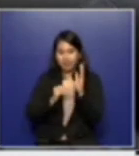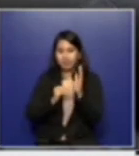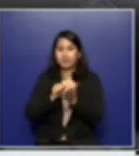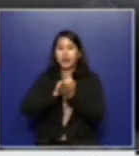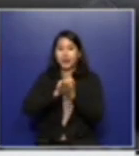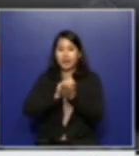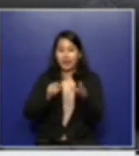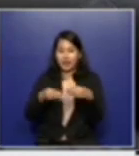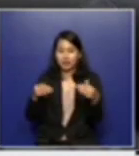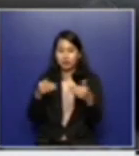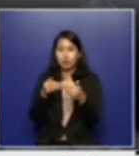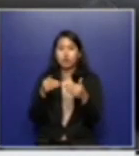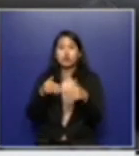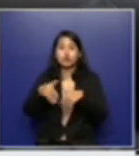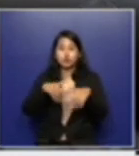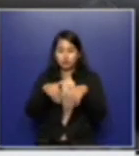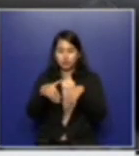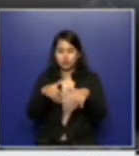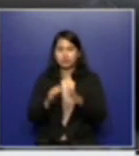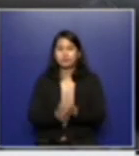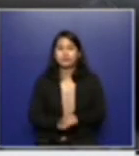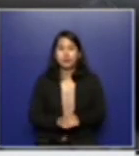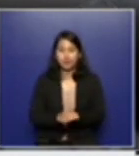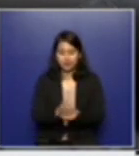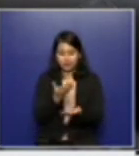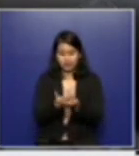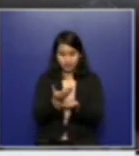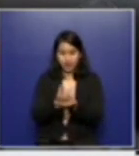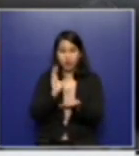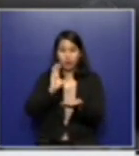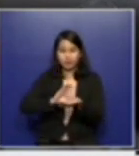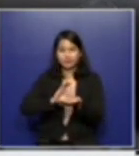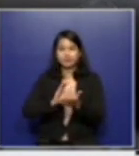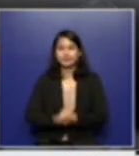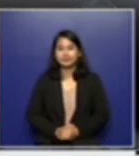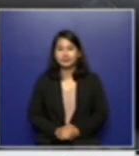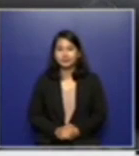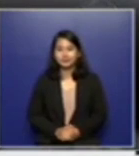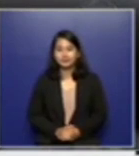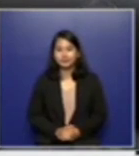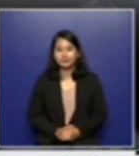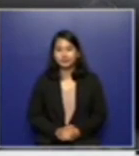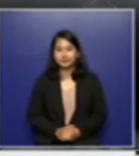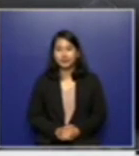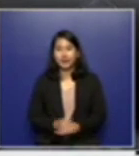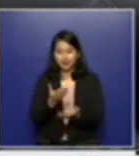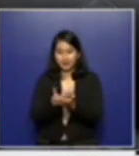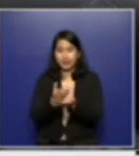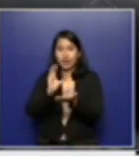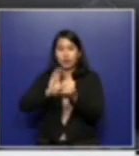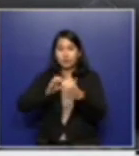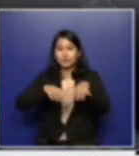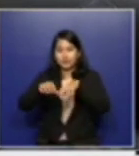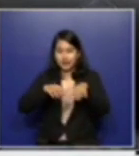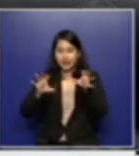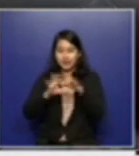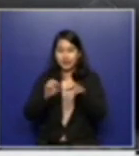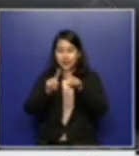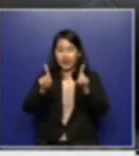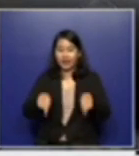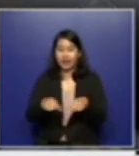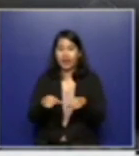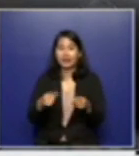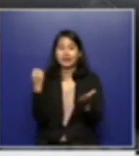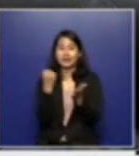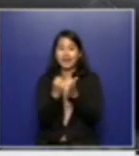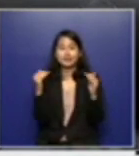ท่านประธานที่เคารพครับเรื่องงบประมาณในการจัดการเรื่องที่ดินการออกเอกสารสิทธิ์ที่อ้างมาตล